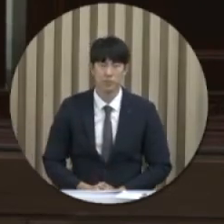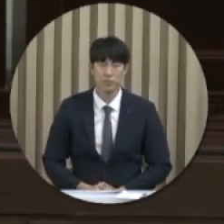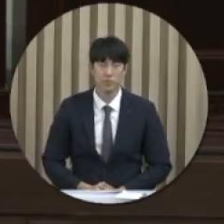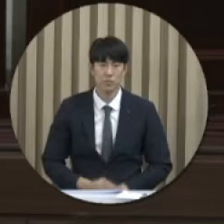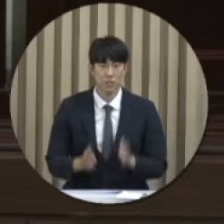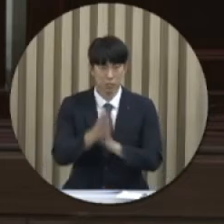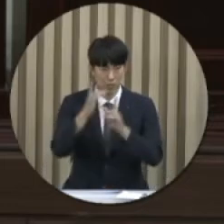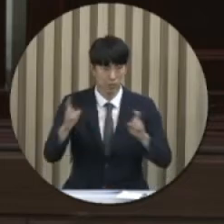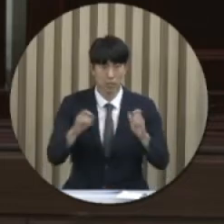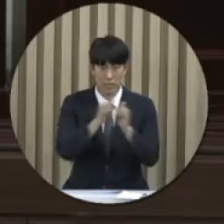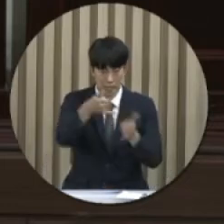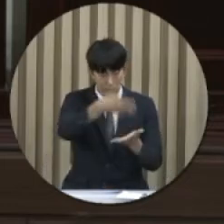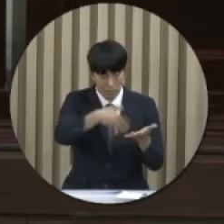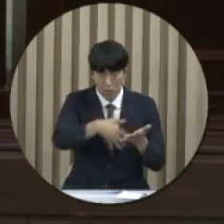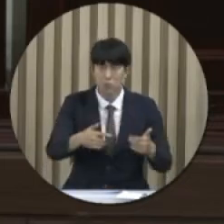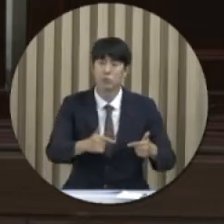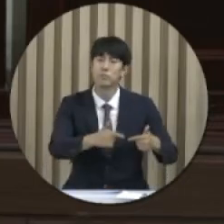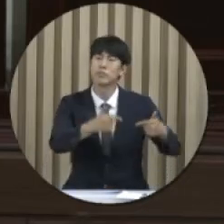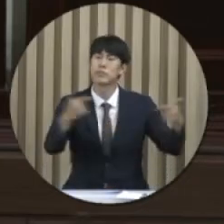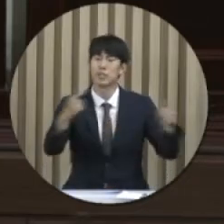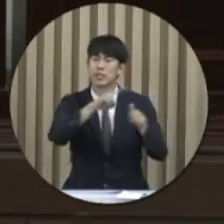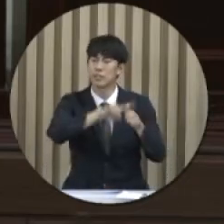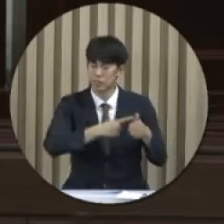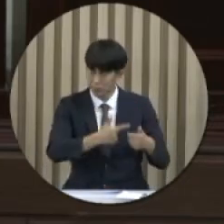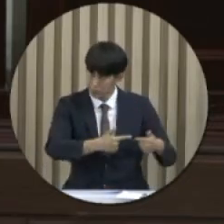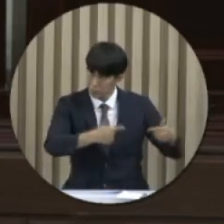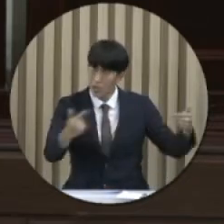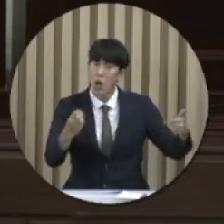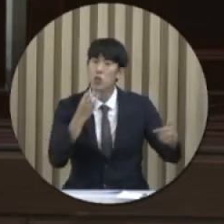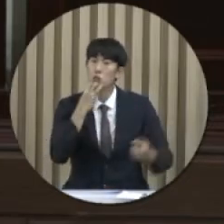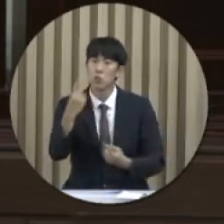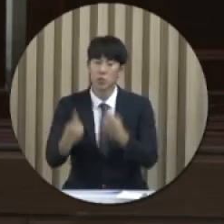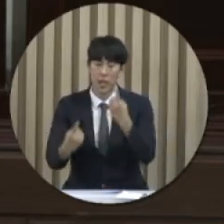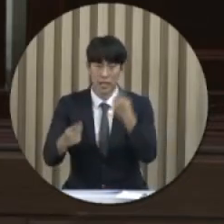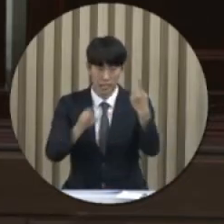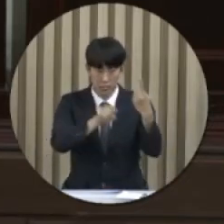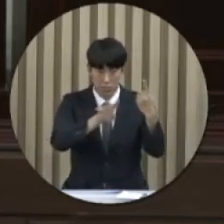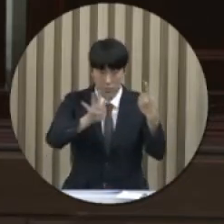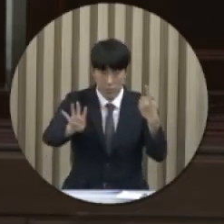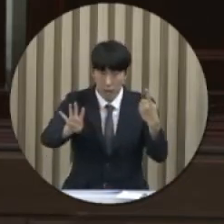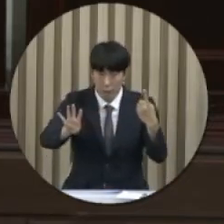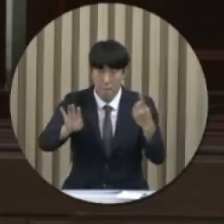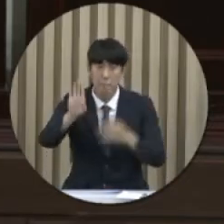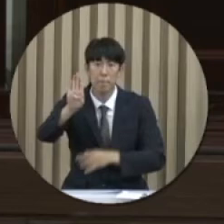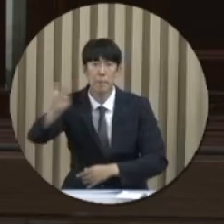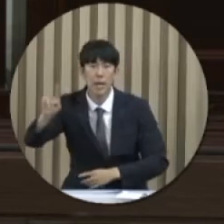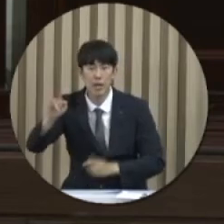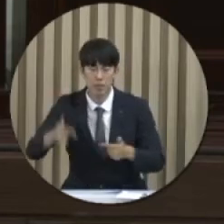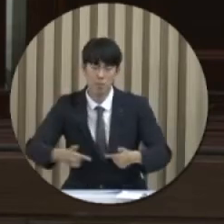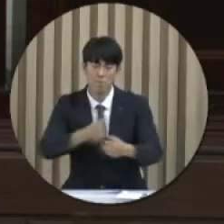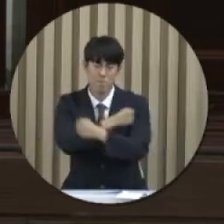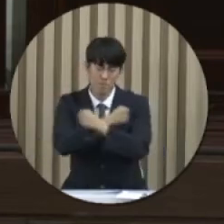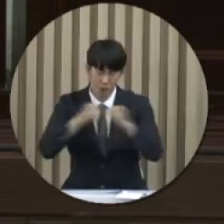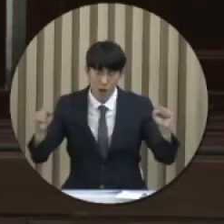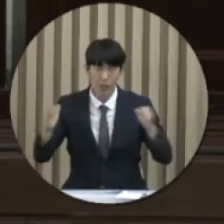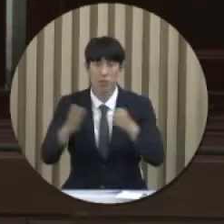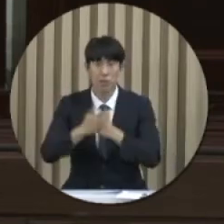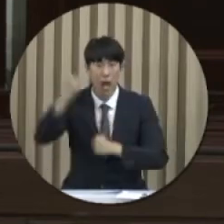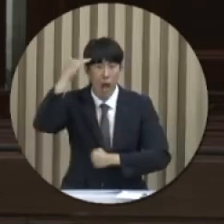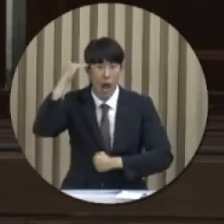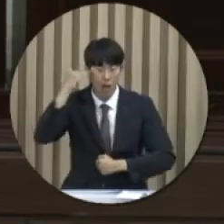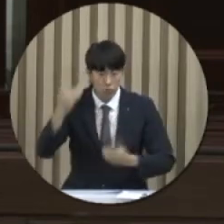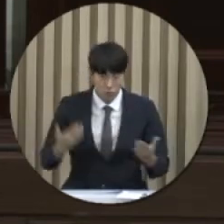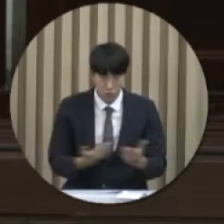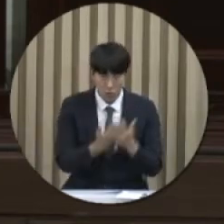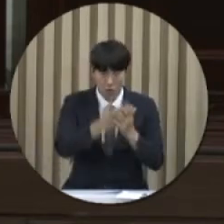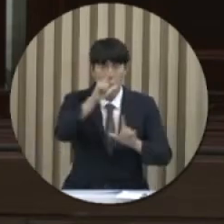화성의 인구는 자연스럽게 증가하였고 서울보다 1.4배 넓은 화성은 대한민국 성장의 표본이